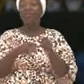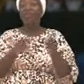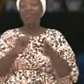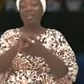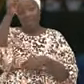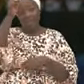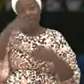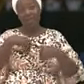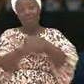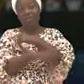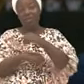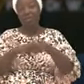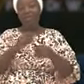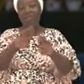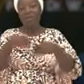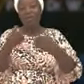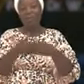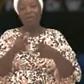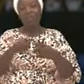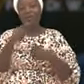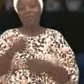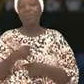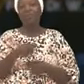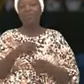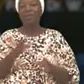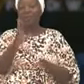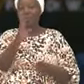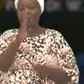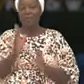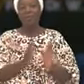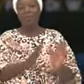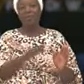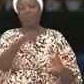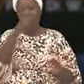préparatoire ce soit c'est ta soirée